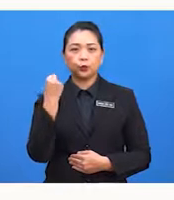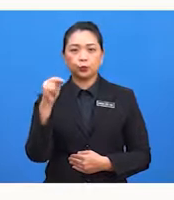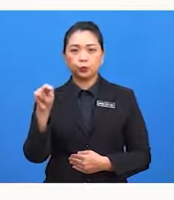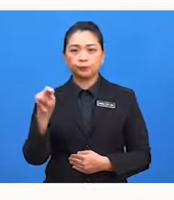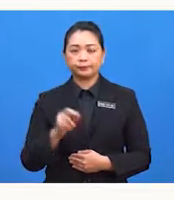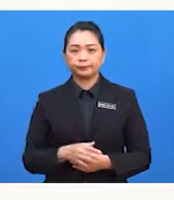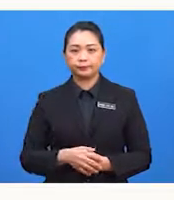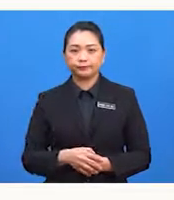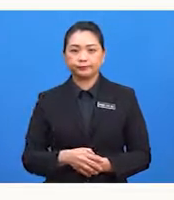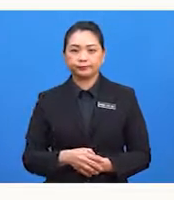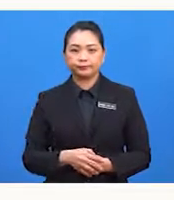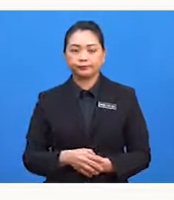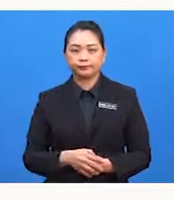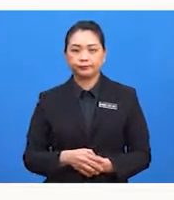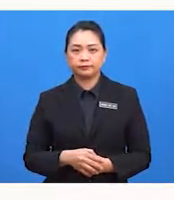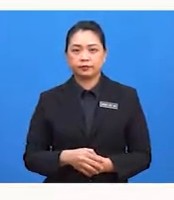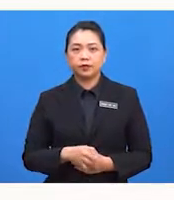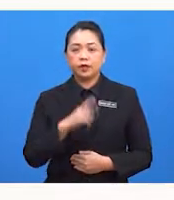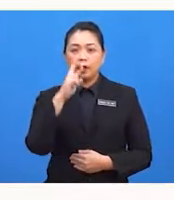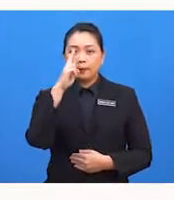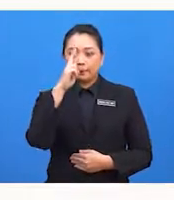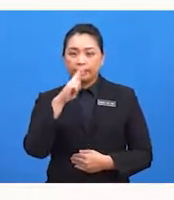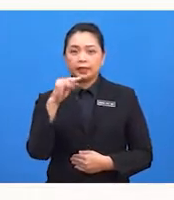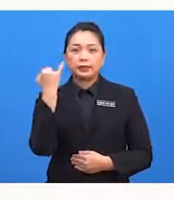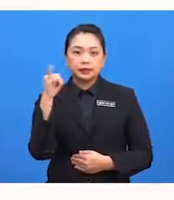merah jingga dan biru hijau,